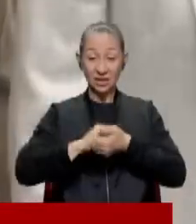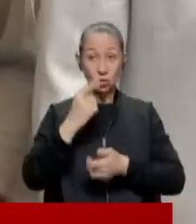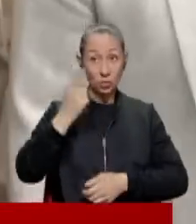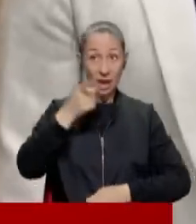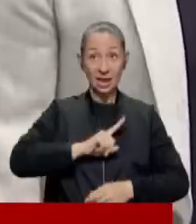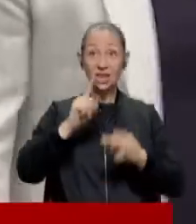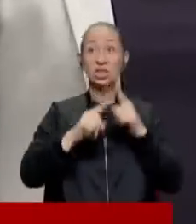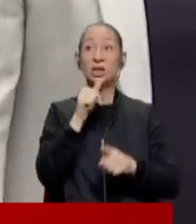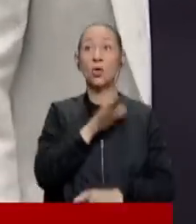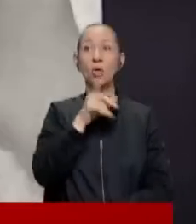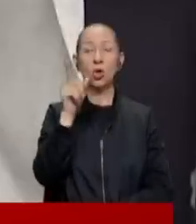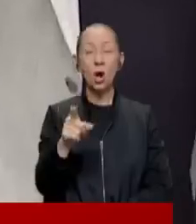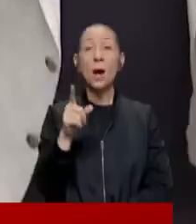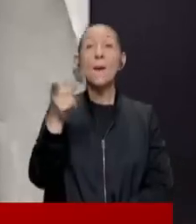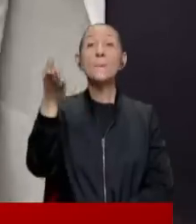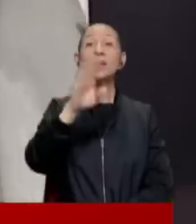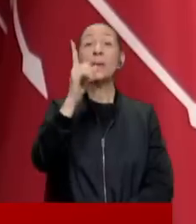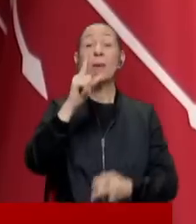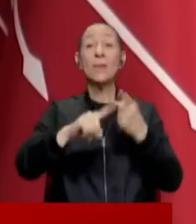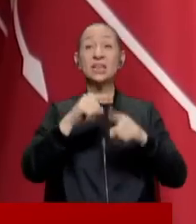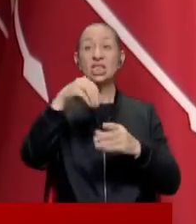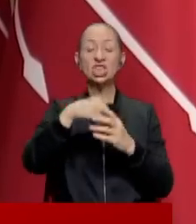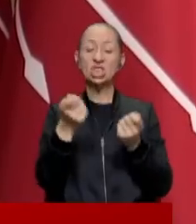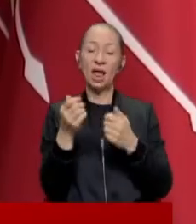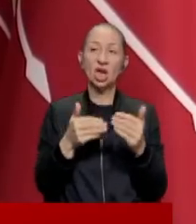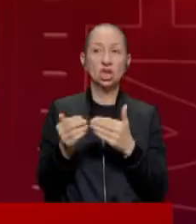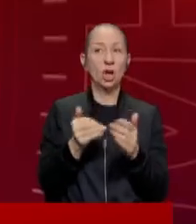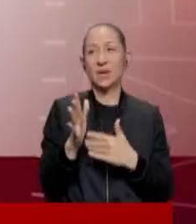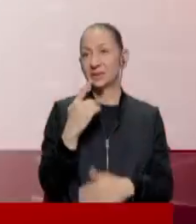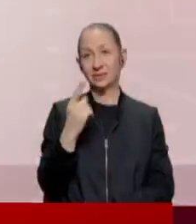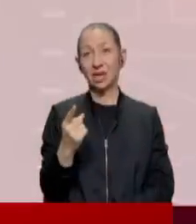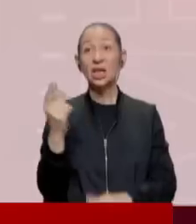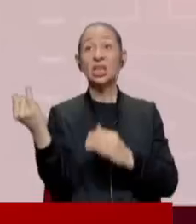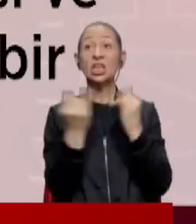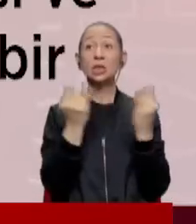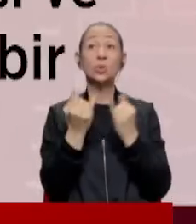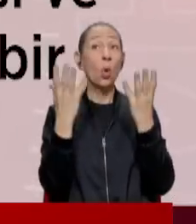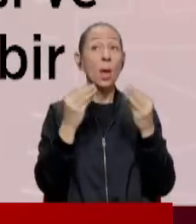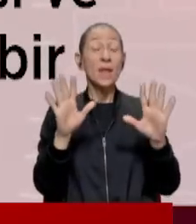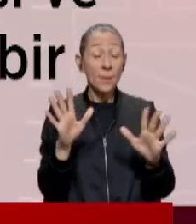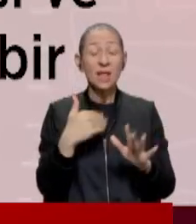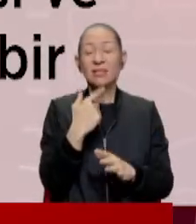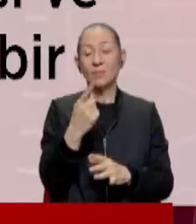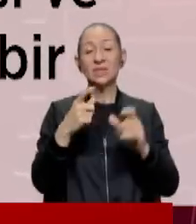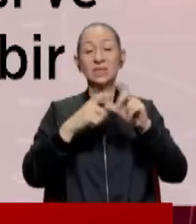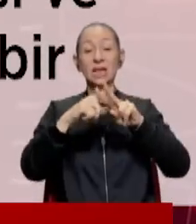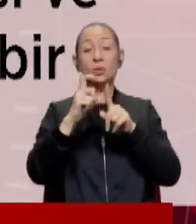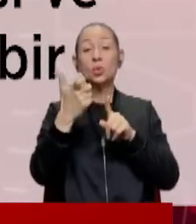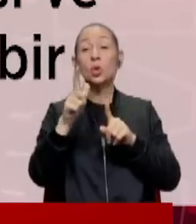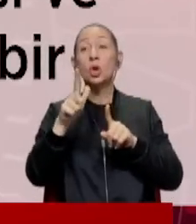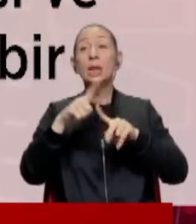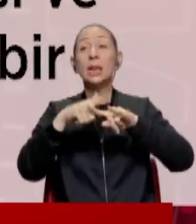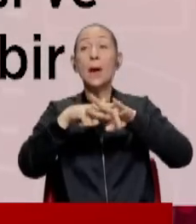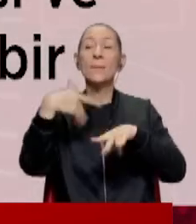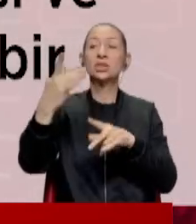cumhurbaşkanı adayı Kemal Kılıçdaroğlu başka bir partinin iç işlerine karışamayız sözleriyle tartışmalar olabilir ama dediğim gibi Sadullah Bey